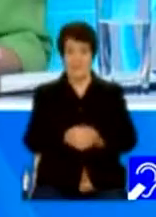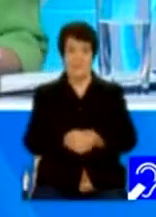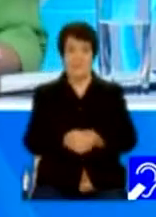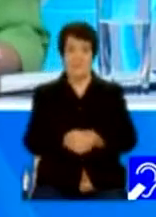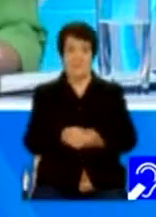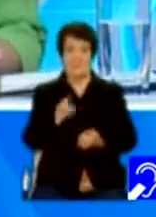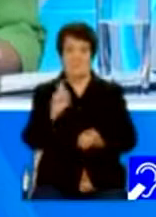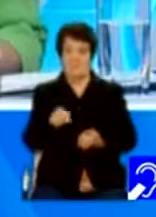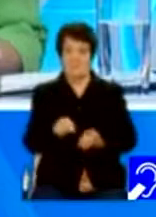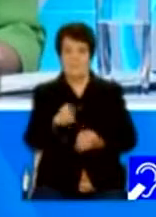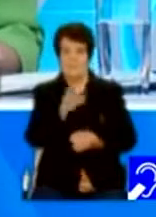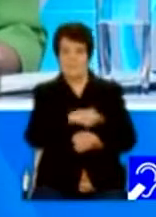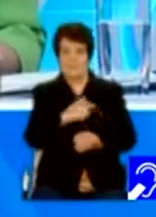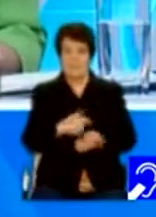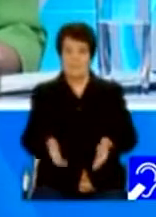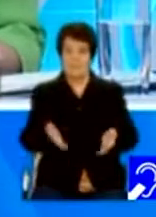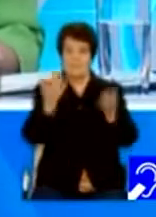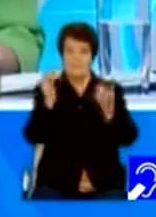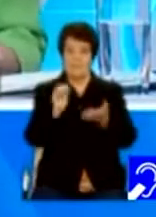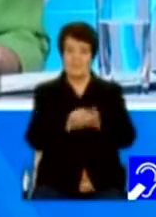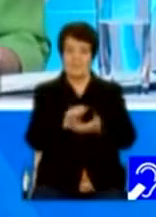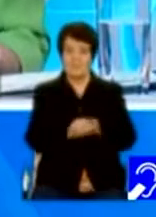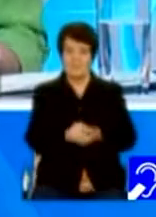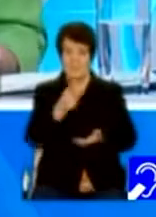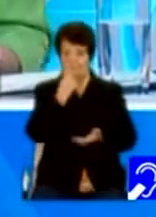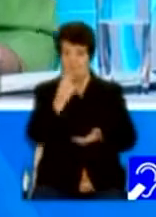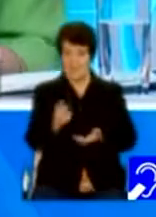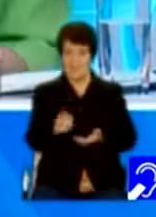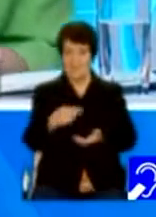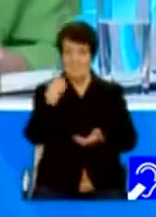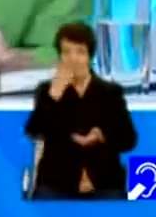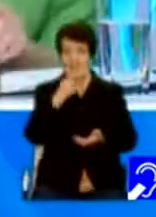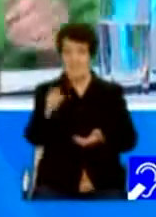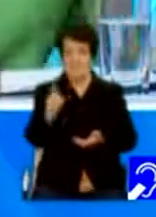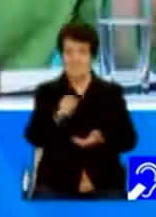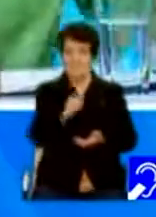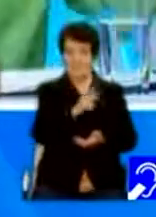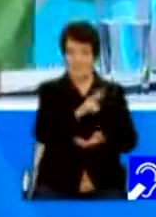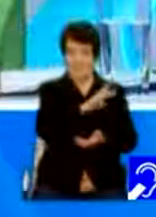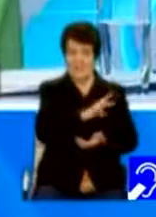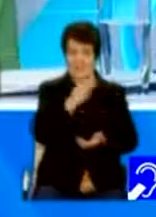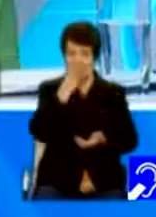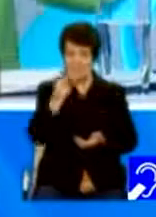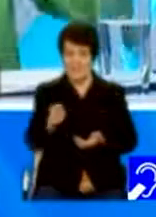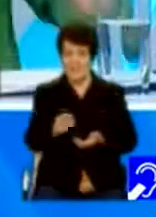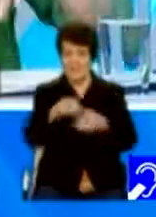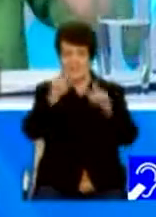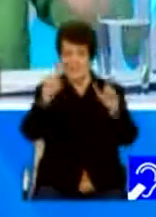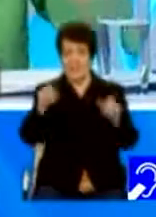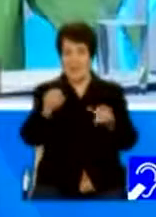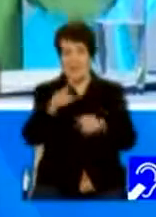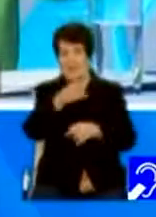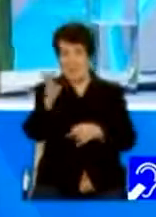spuse, doamnă. Când voi fi deputat, voi ridica toate dosarele. Priviți dumneavoastră în cameră, care vreți, prima, două, trei. Priviți la colegul dumneavoastră.